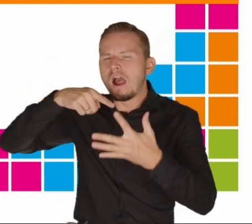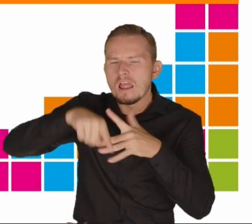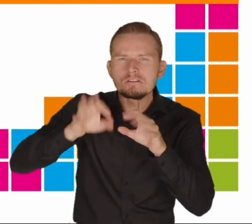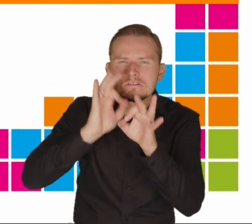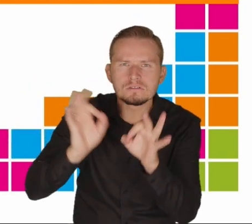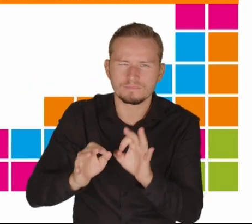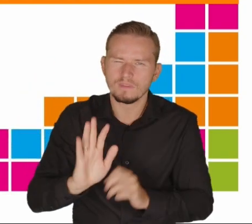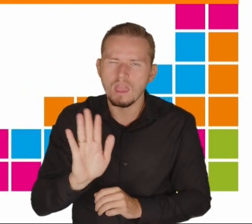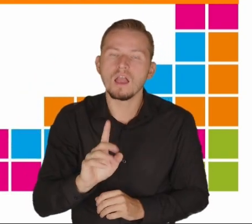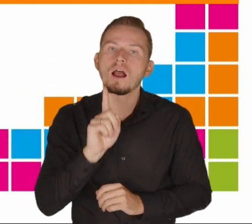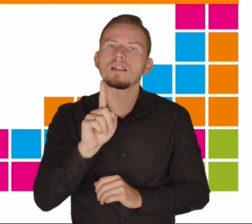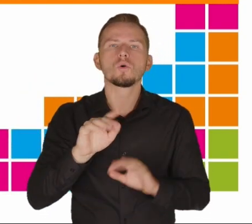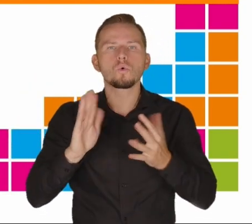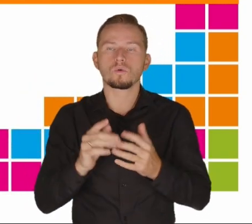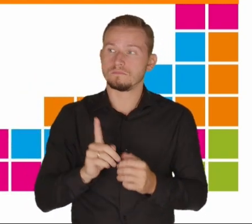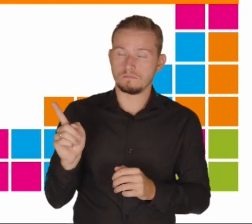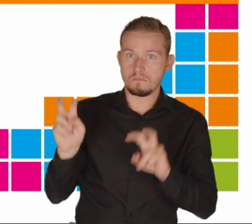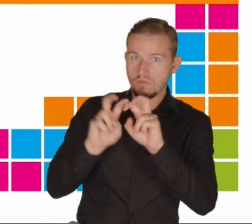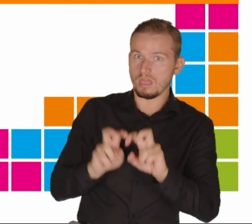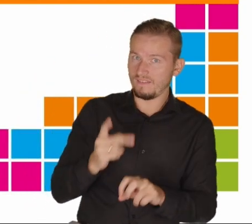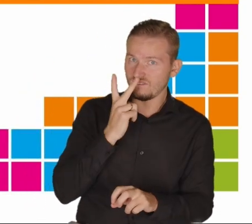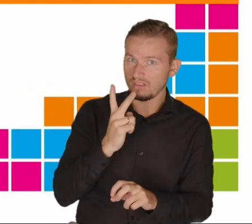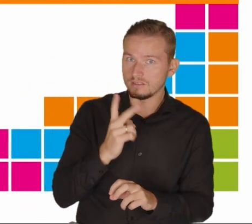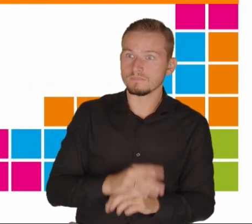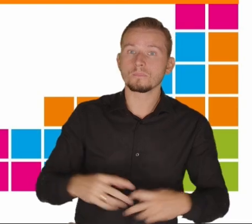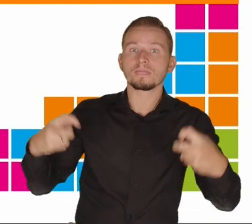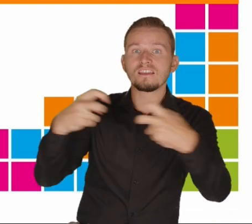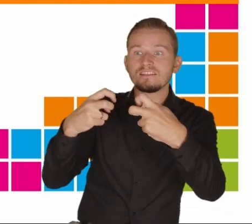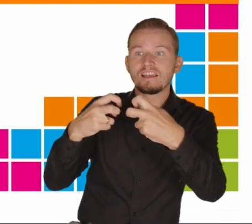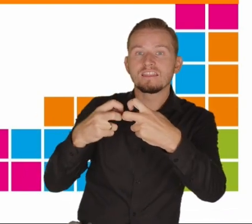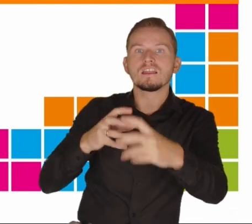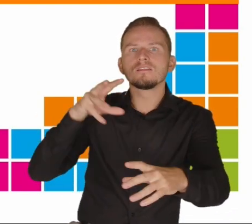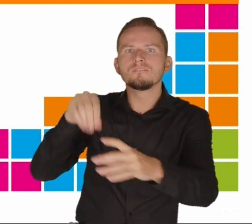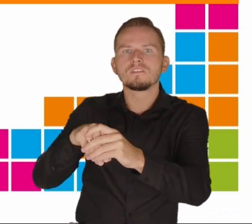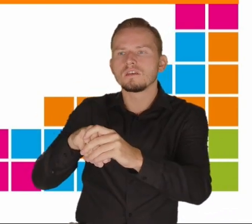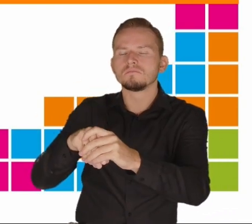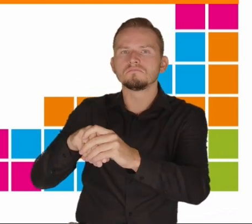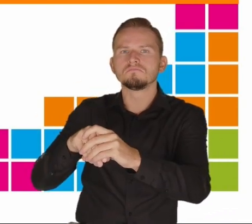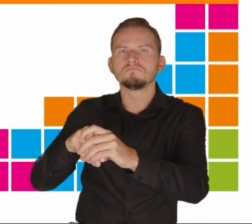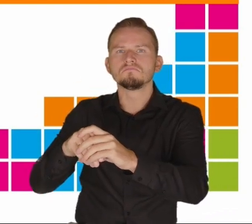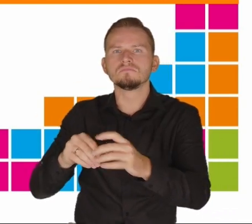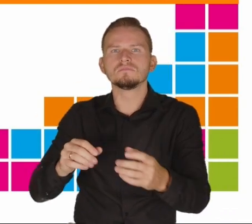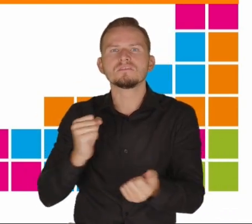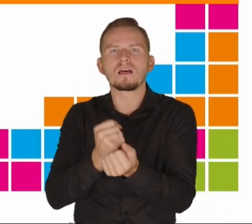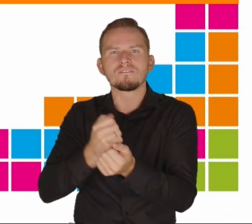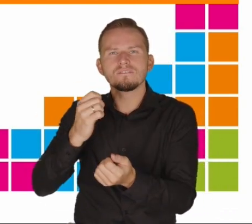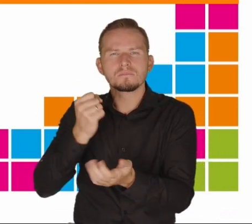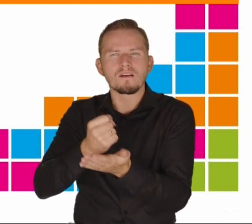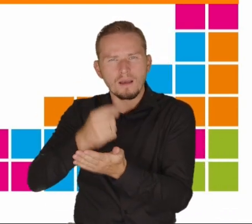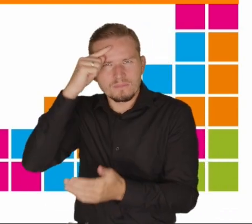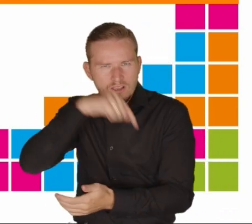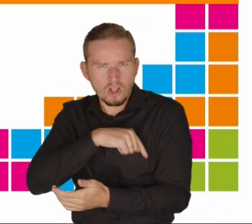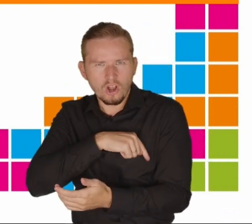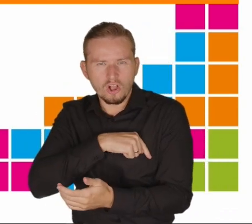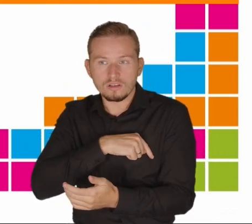to pokazuje, że świat internetu, świat problematyki, psychopatologii związanej z internetem, to jest świat, który